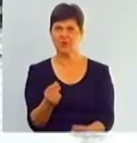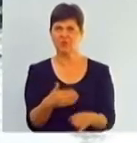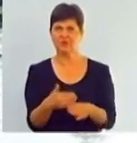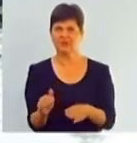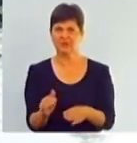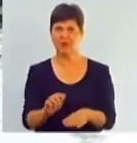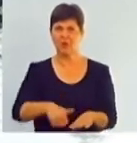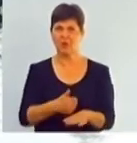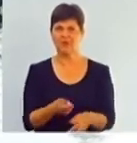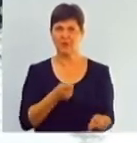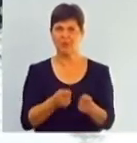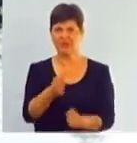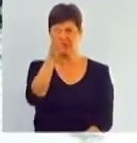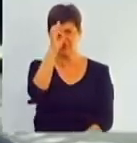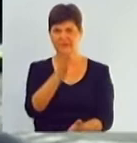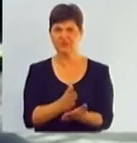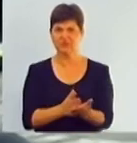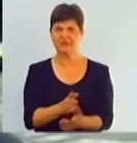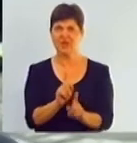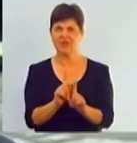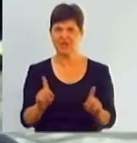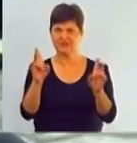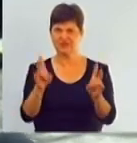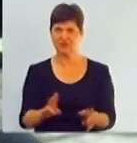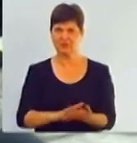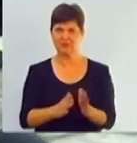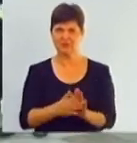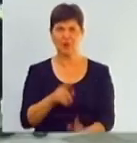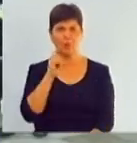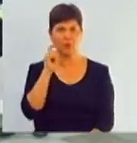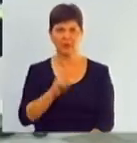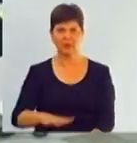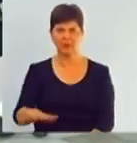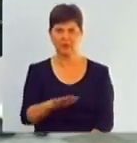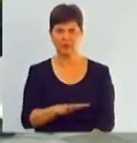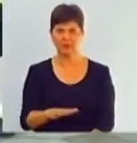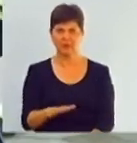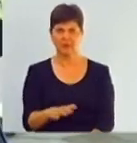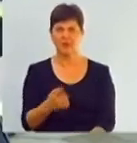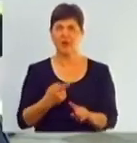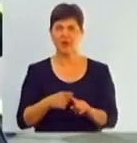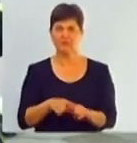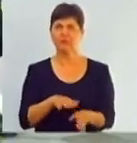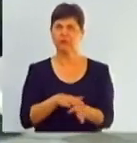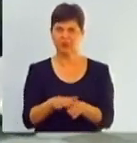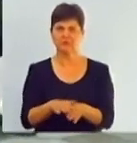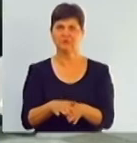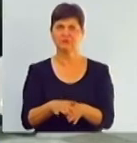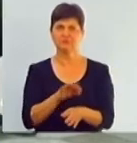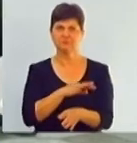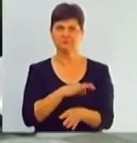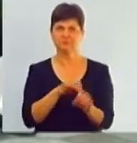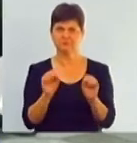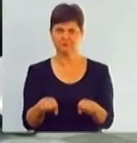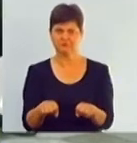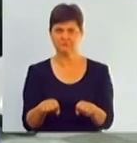Головне управління Державної служби надзвичайних ситуацій України. Вона повноприводна, вона